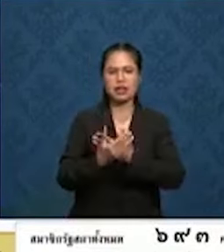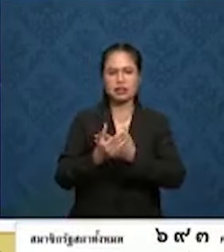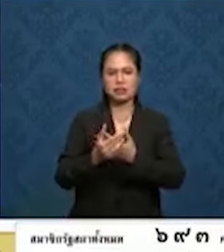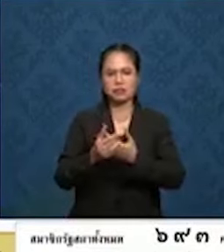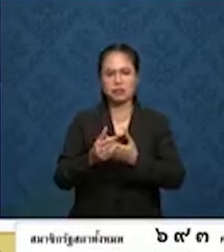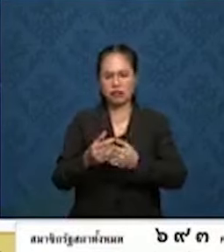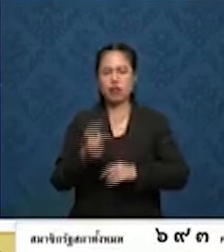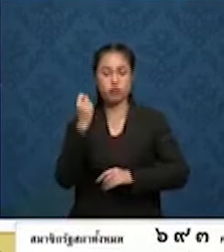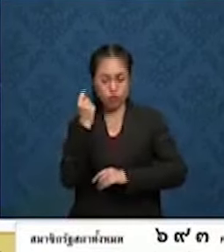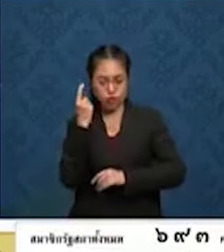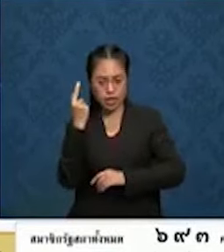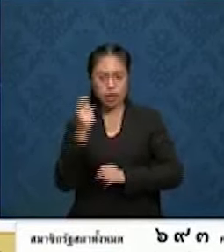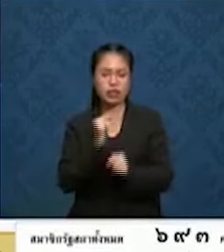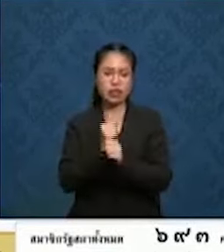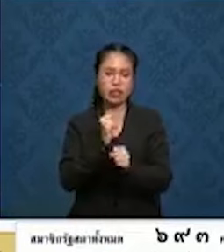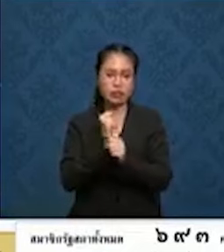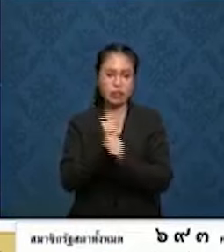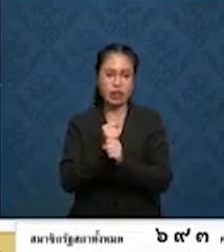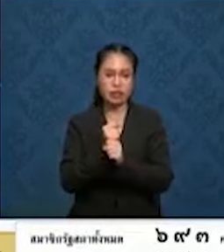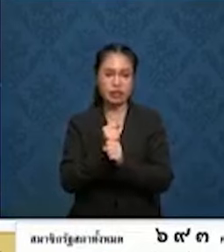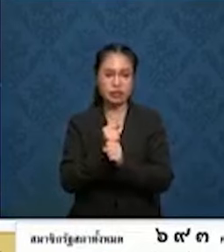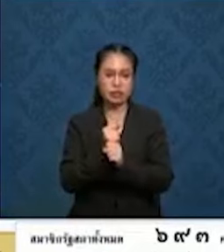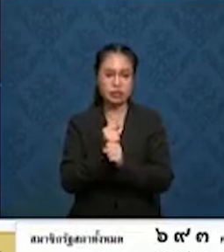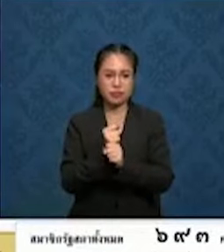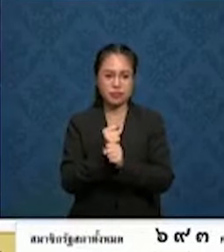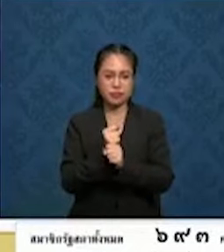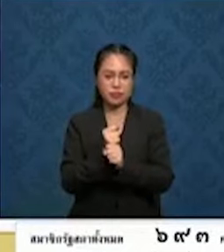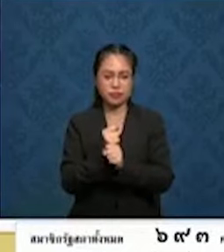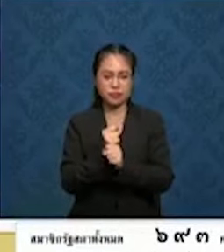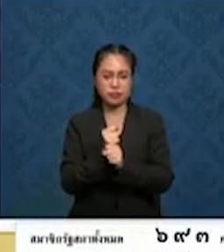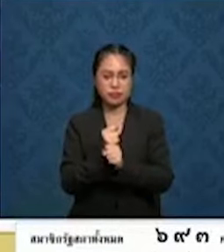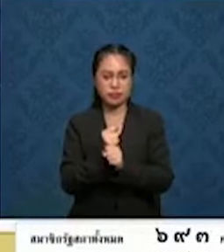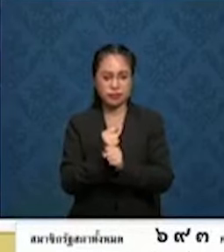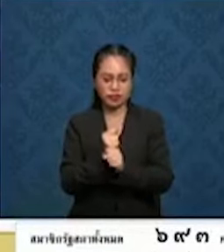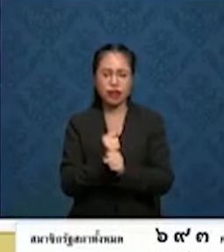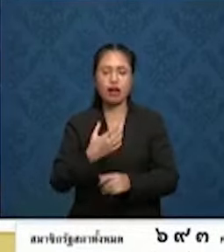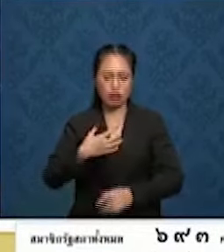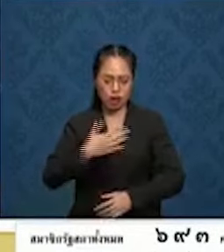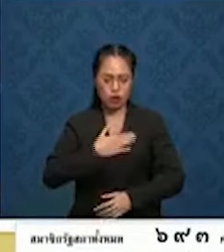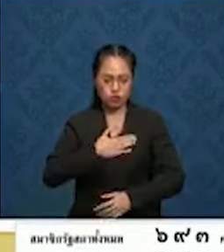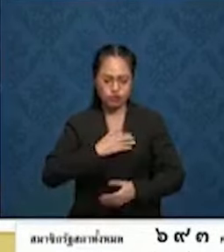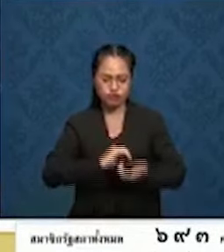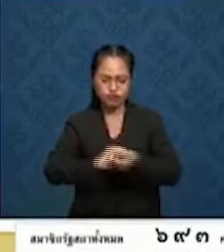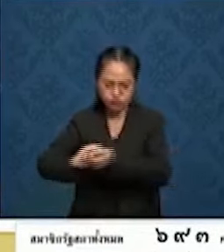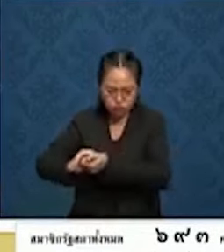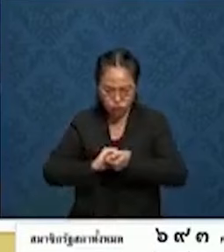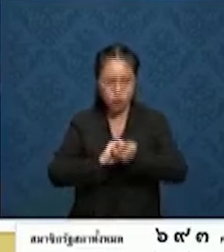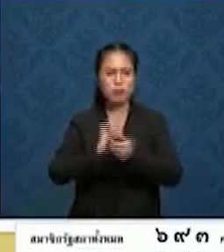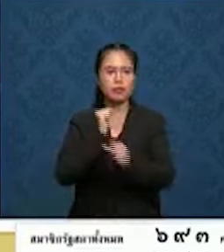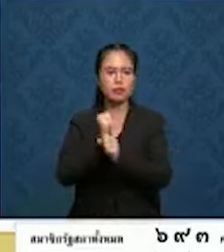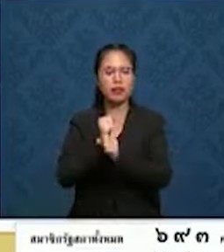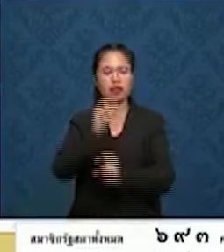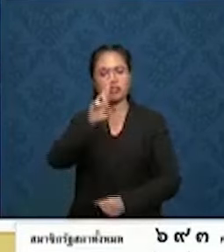ณอมรรัตน์จำได้นะครับหรือคุณผู้ฟังเนี่ยนะครับถ้าใครเคย รู้จักอาชีพนักอ่านหนังสือเสียงนี่